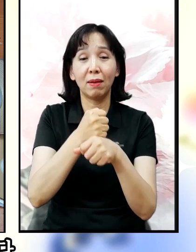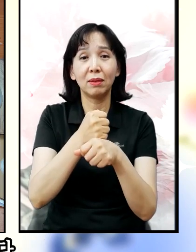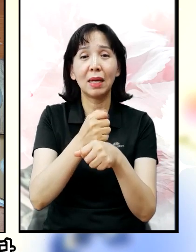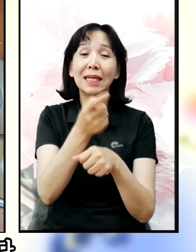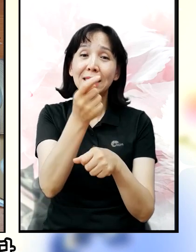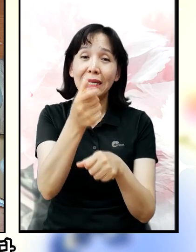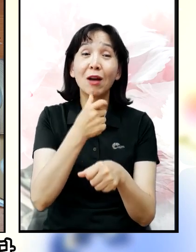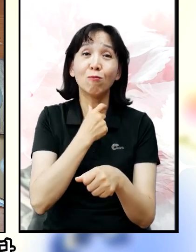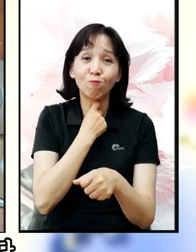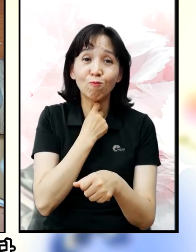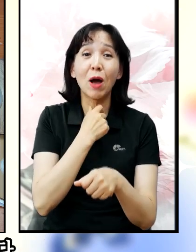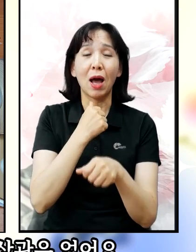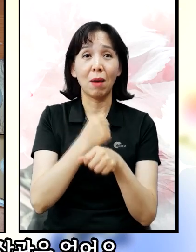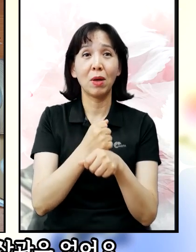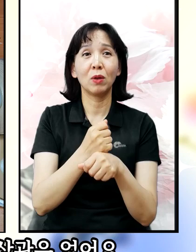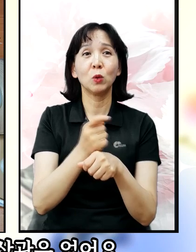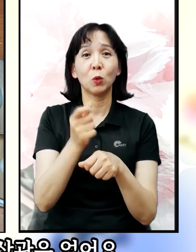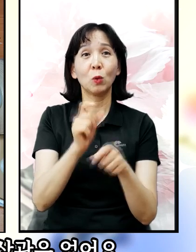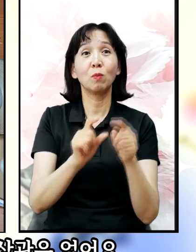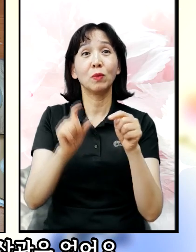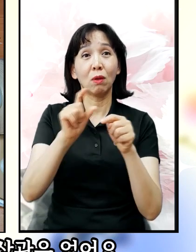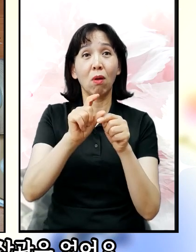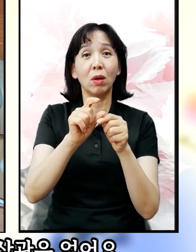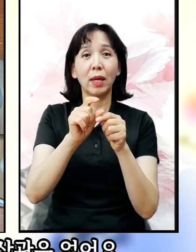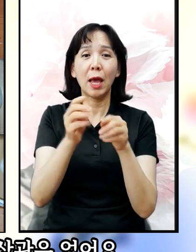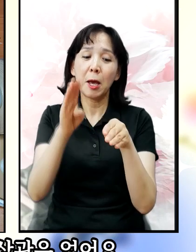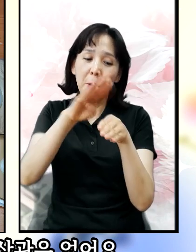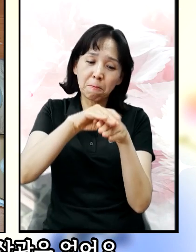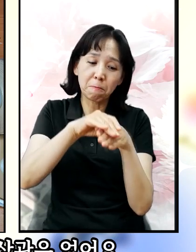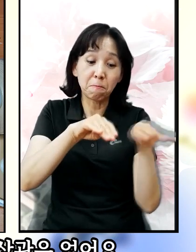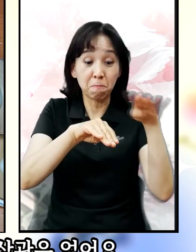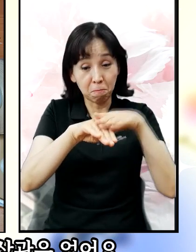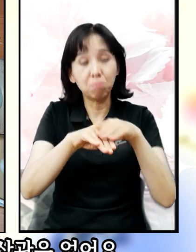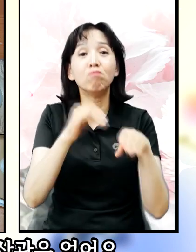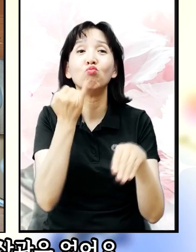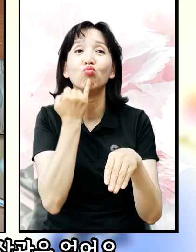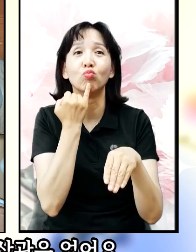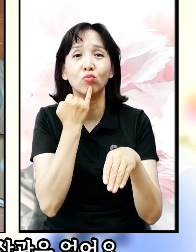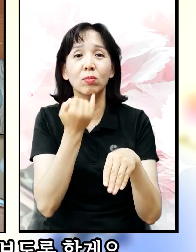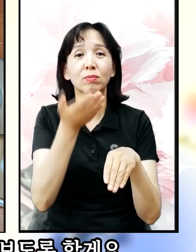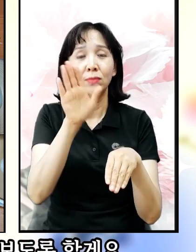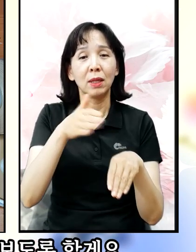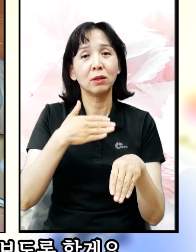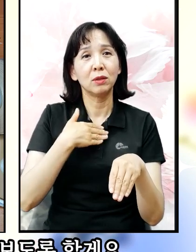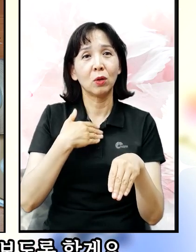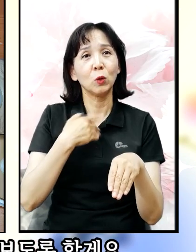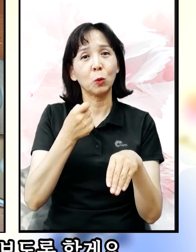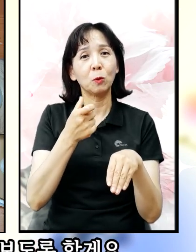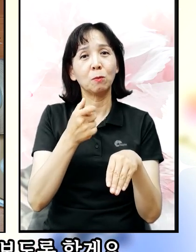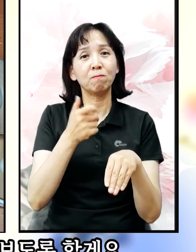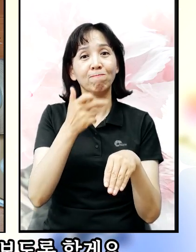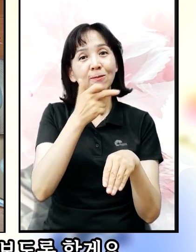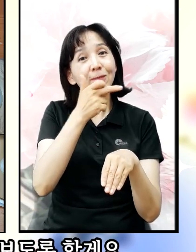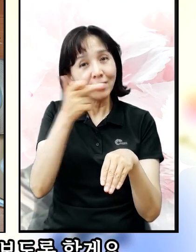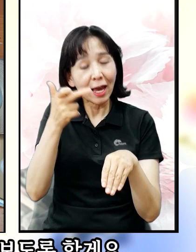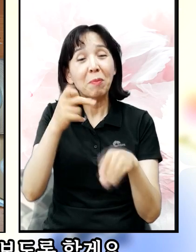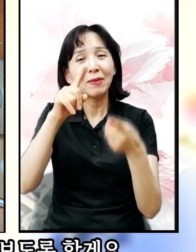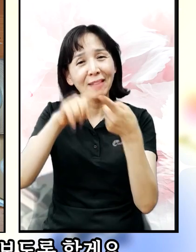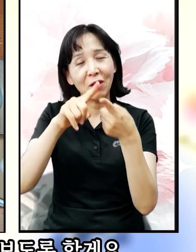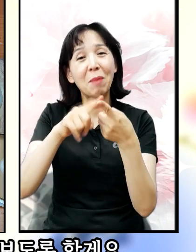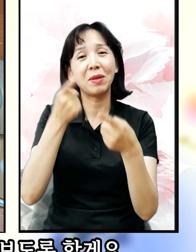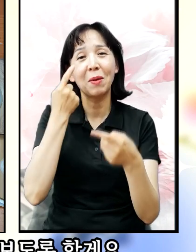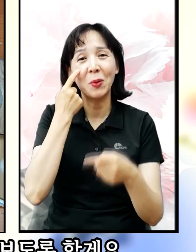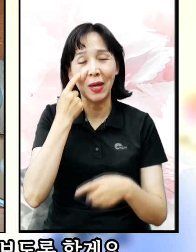싫다, 그래서 좀 작게 하고 싶다 하시는 분들은 살짝 겹치셔도 상관은 없어요. 근데 저는 사이즈를 약간 좀 있게 해